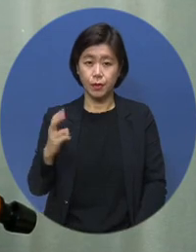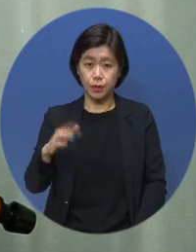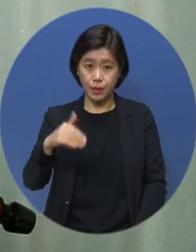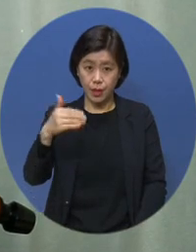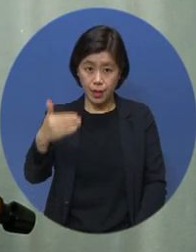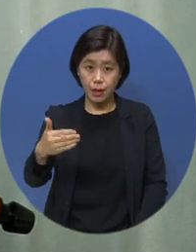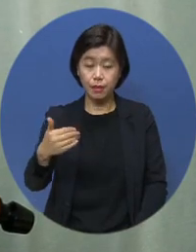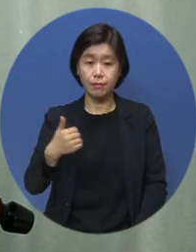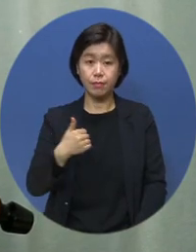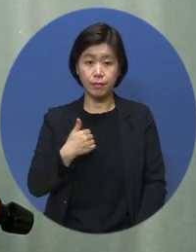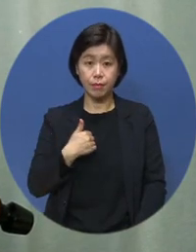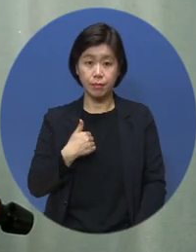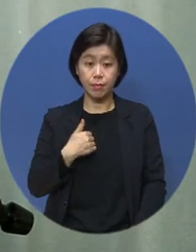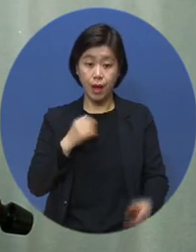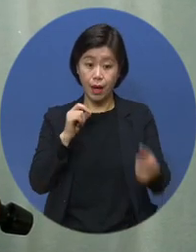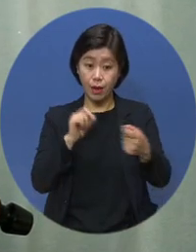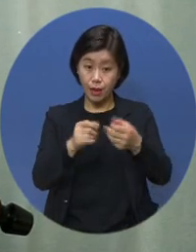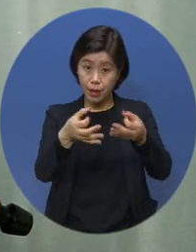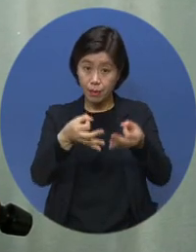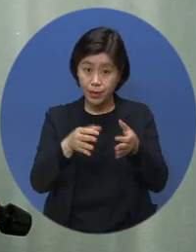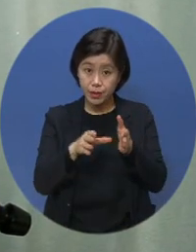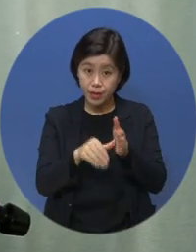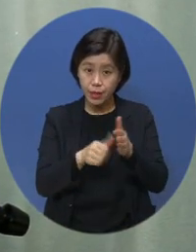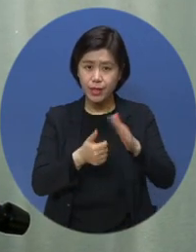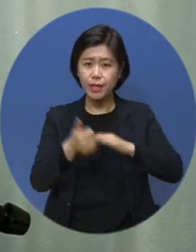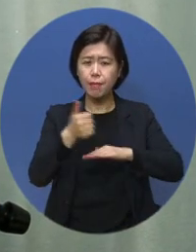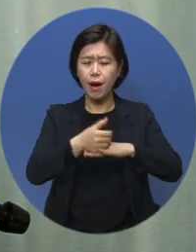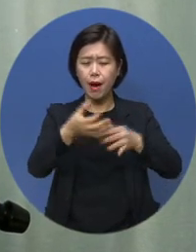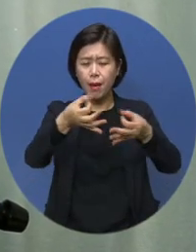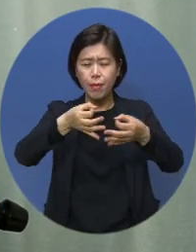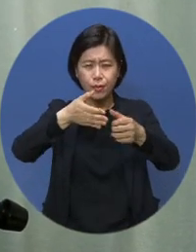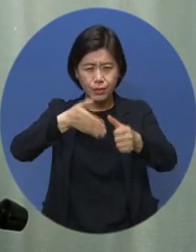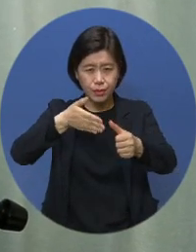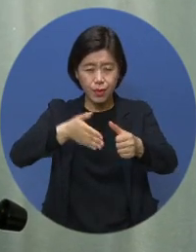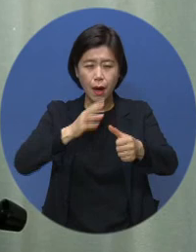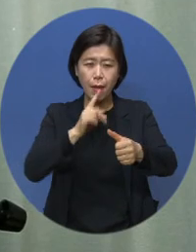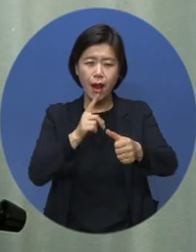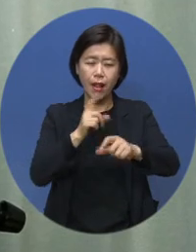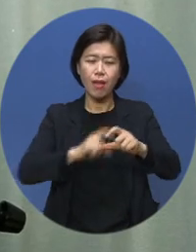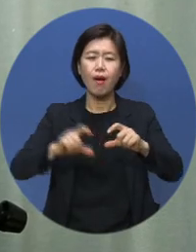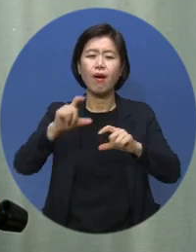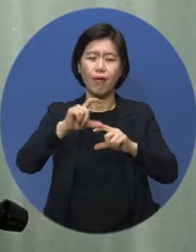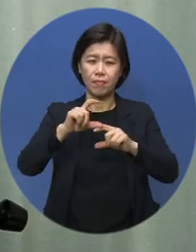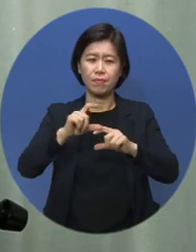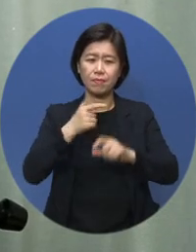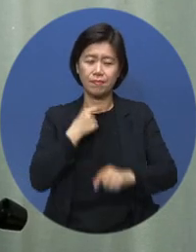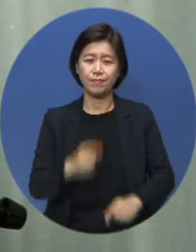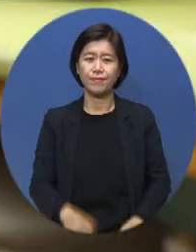어 가까이 있어도 희망을 봤음 좋겠다 이렇게 얘기를 할 거에요